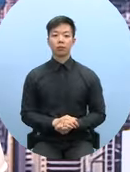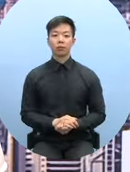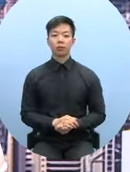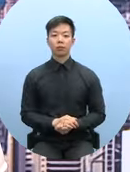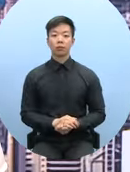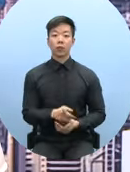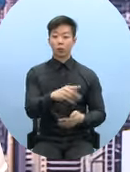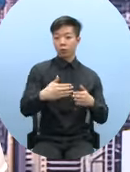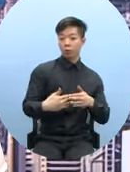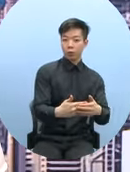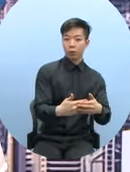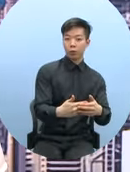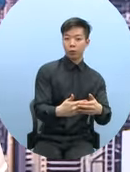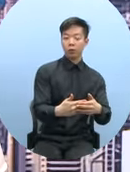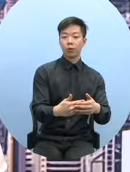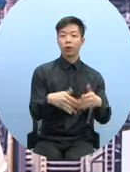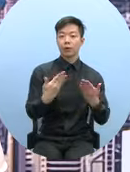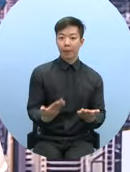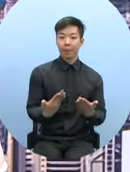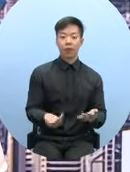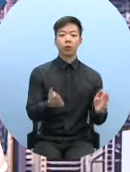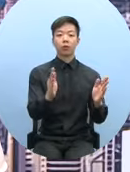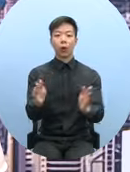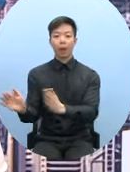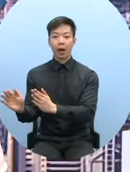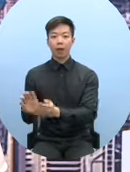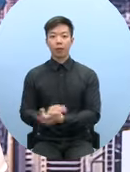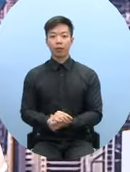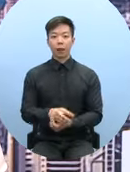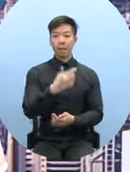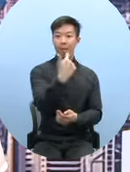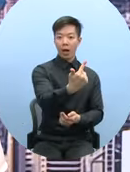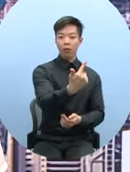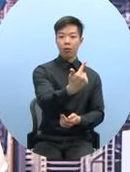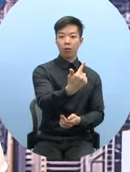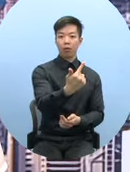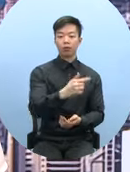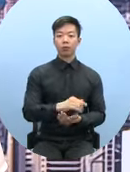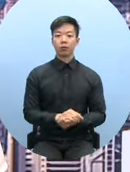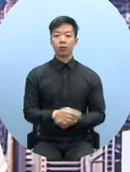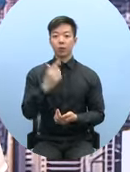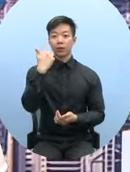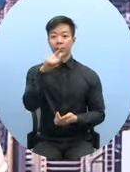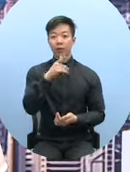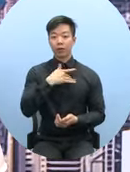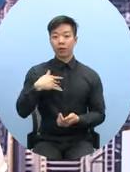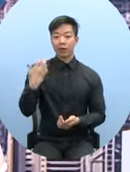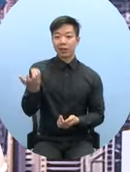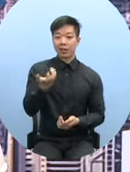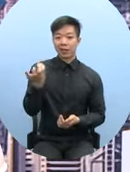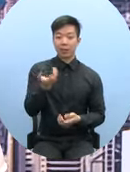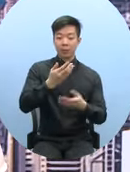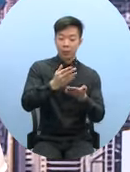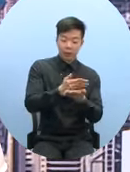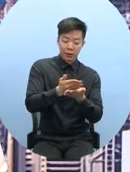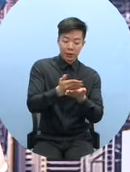而呢啲嘅孕婦咧，我哋今日咧就會安排咧當中嘅8位咧，佢哋係對於呢個新型